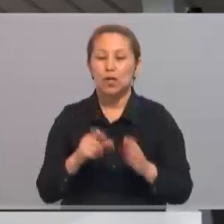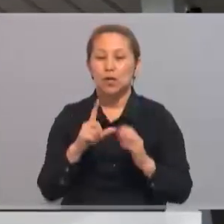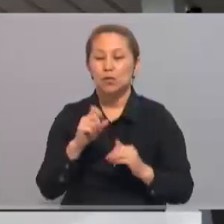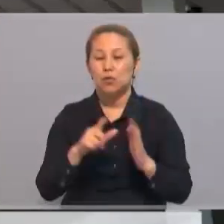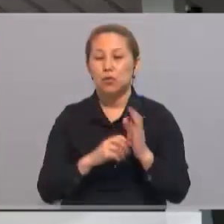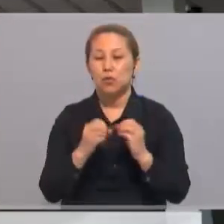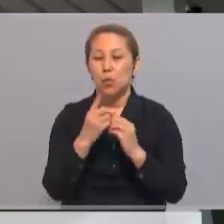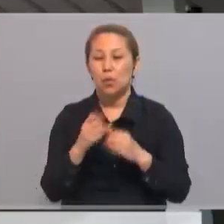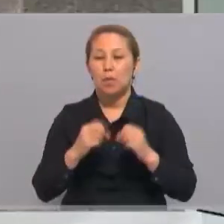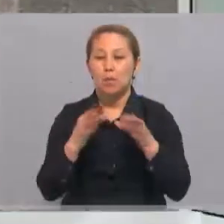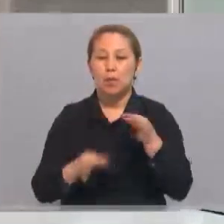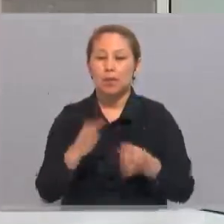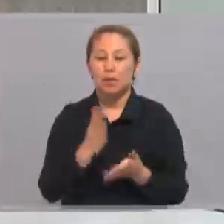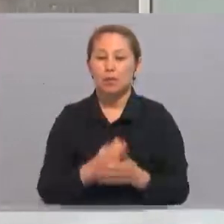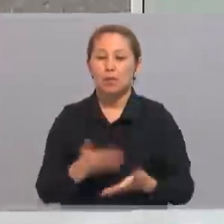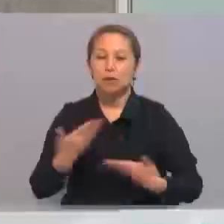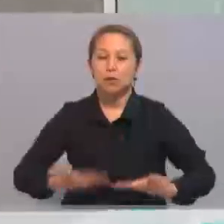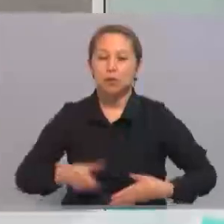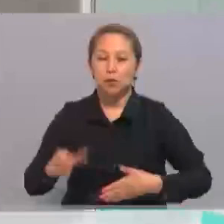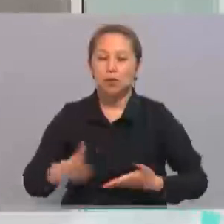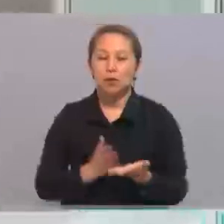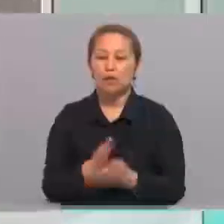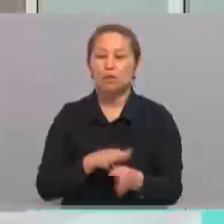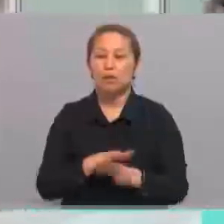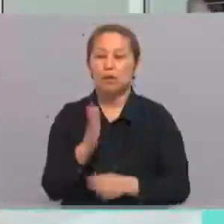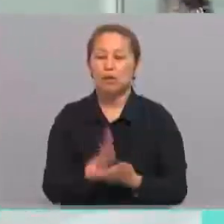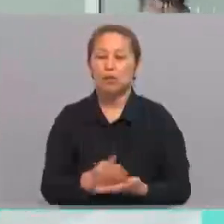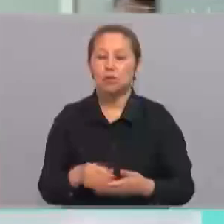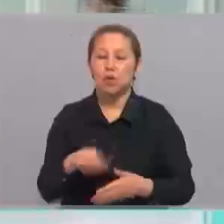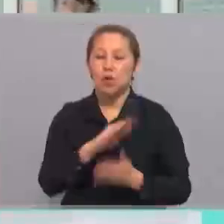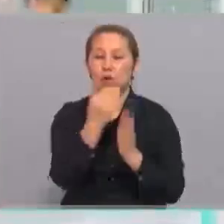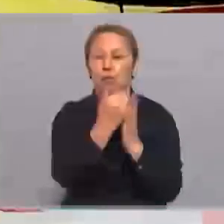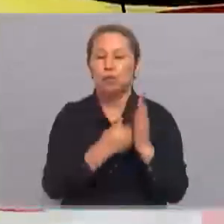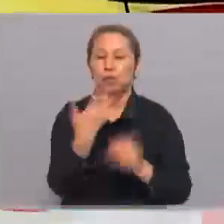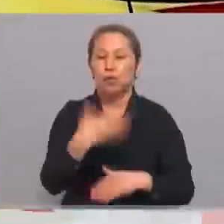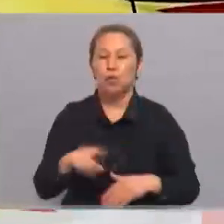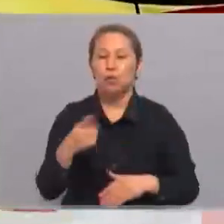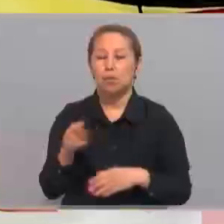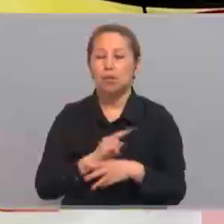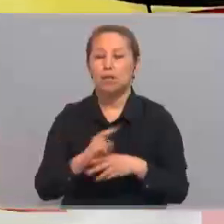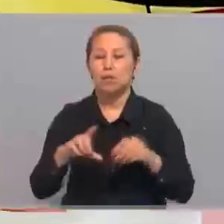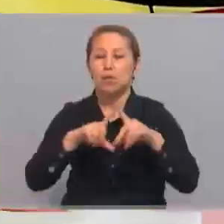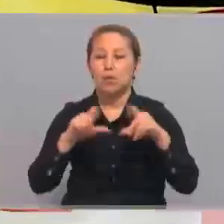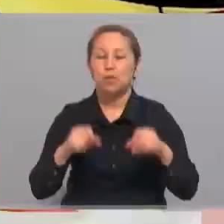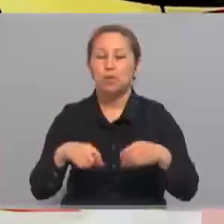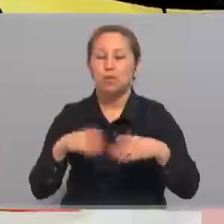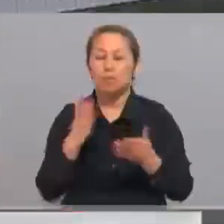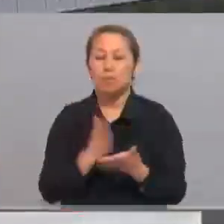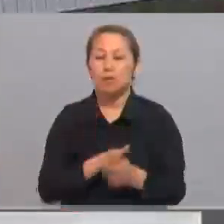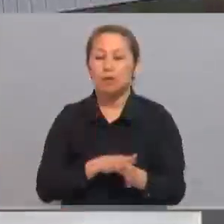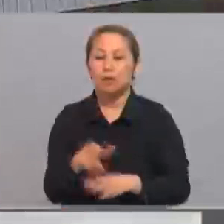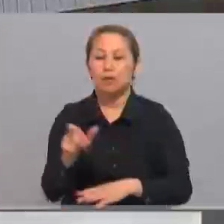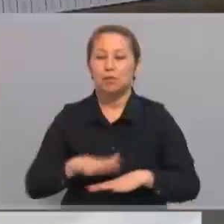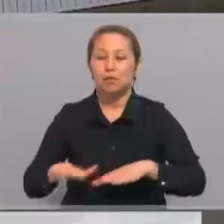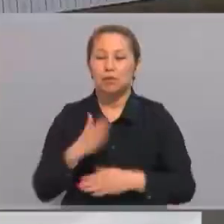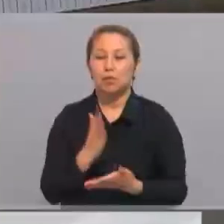орта буын мамандар бар. Тұрғындарға қалтықсыз қызмет жасау үшін құрылым бойынша 51 емдеу профилактикалық мекемелері халыққа қызмет